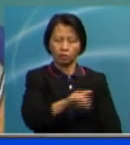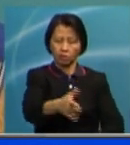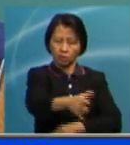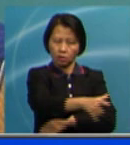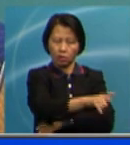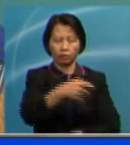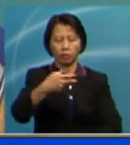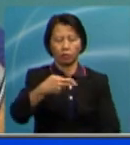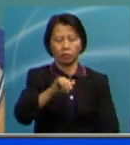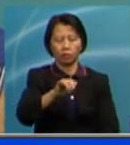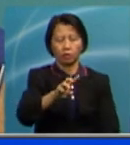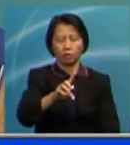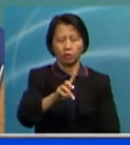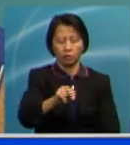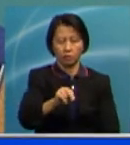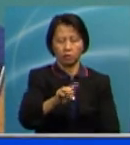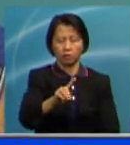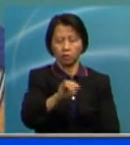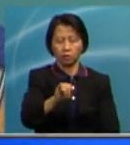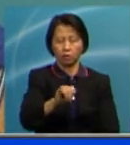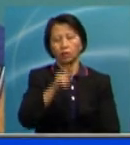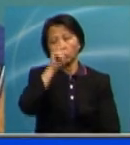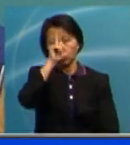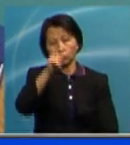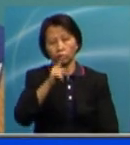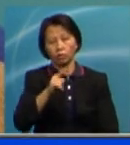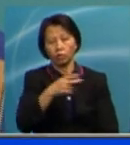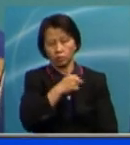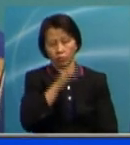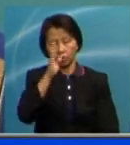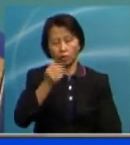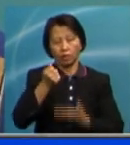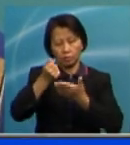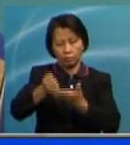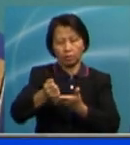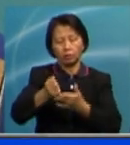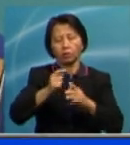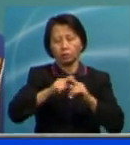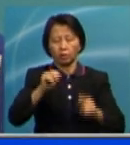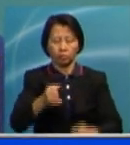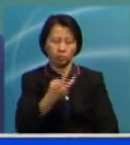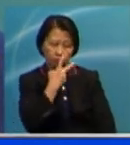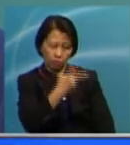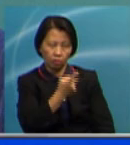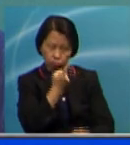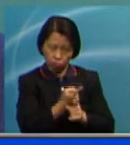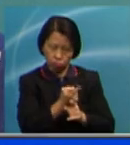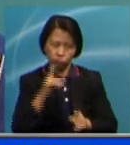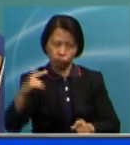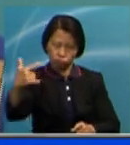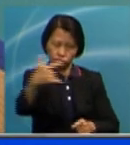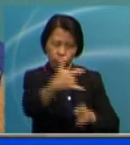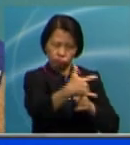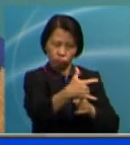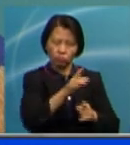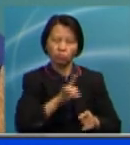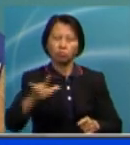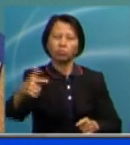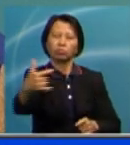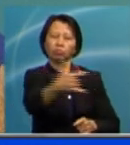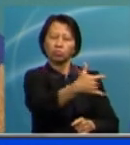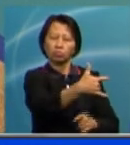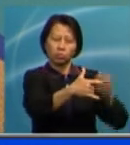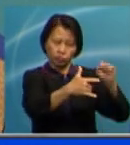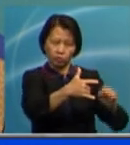Hindi jadi tentu Indonesia ee akan memberikan bantuannya tetapi ini kita harus lihat dulu apakah betul pesawat tersebut melalui koridor